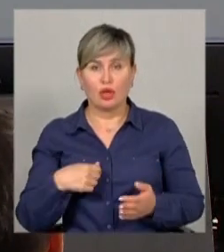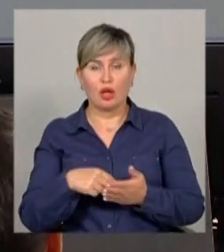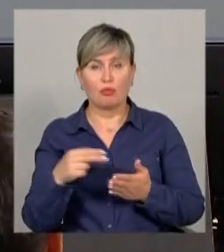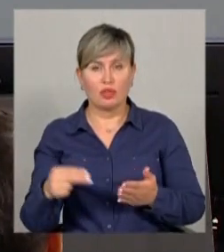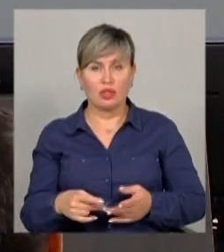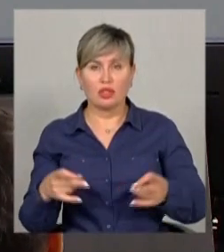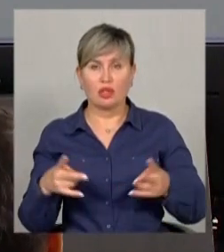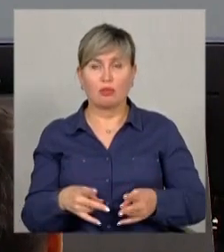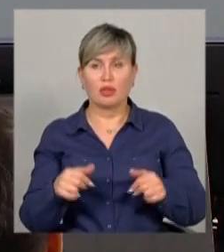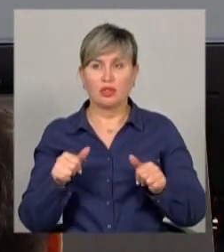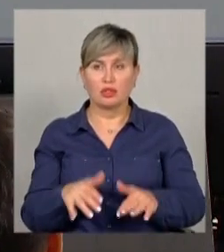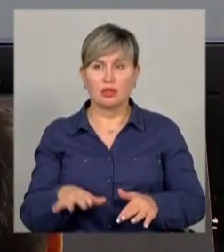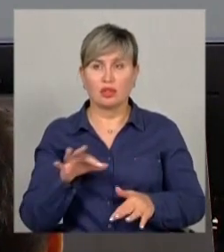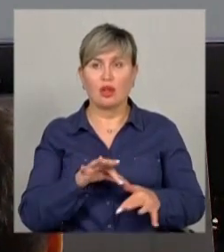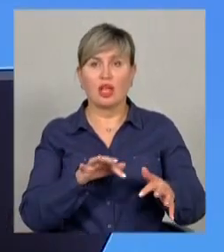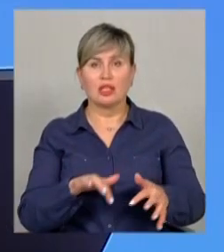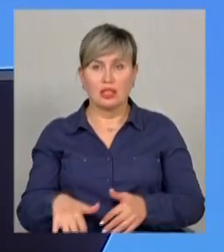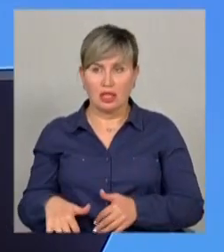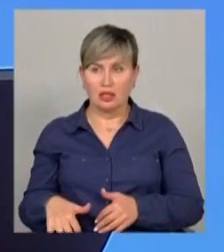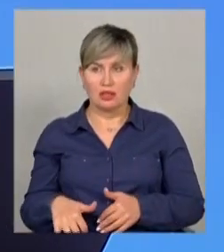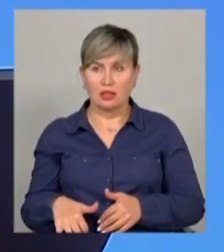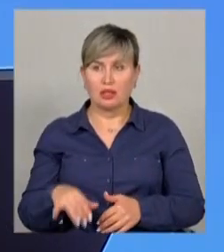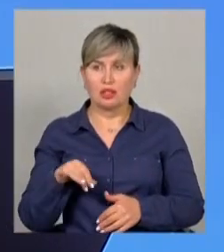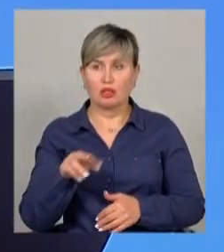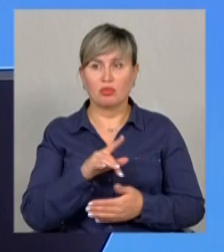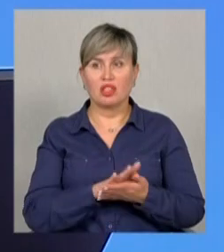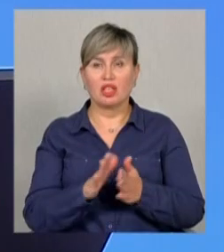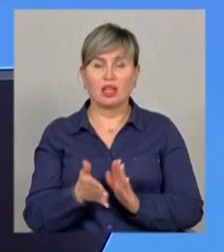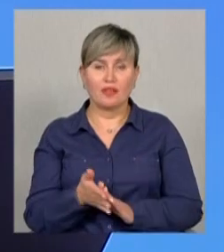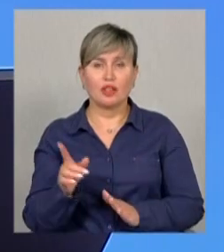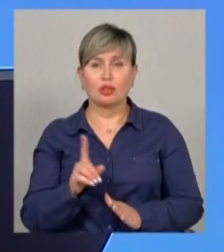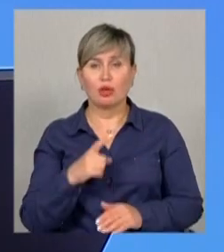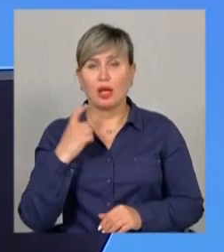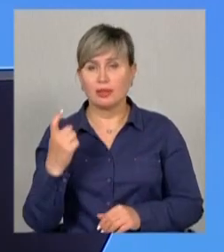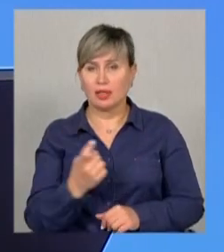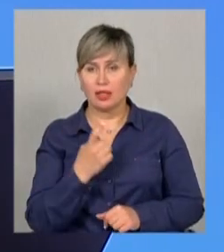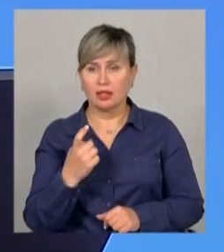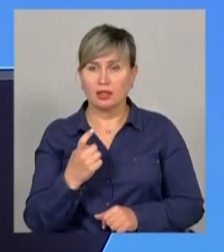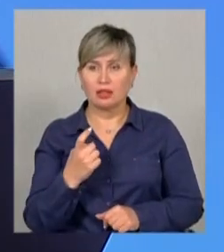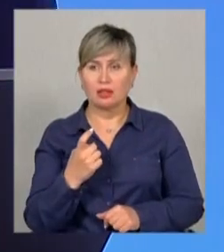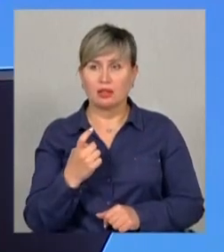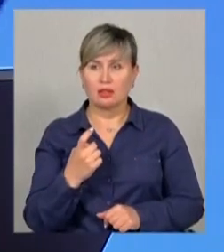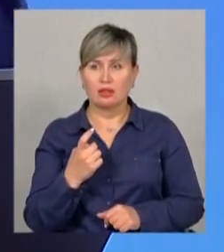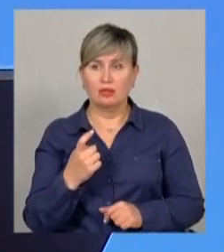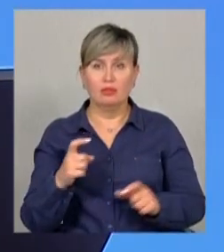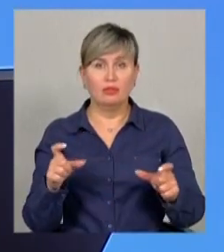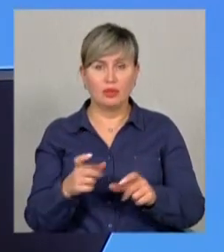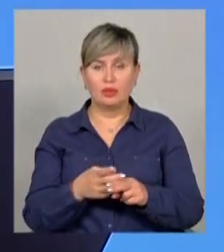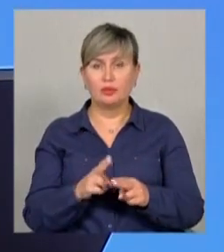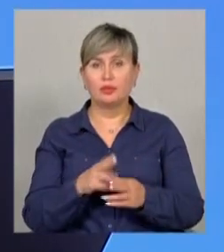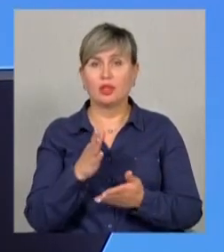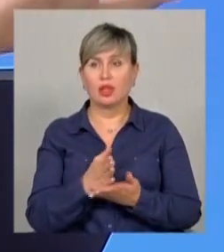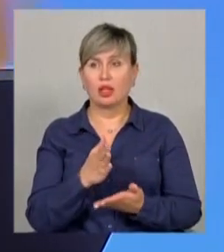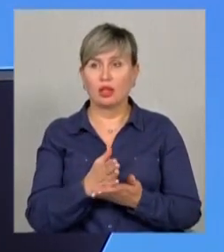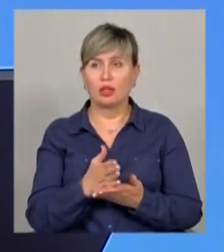необходимое постановление об изъятии. И мы договорились, что вот хозяин магазина, который находится, он сказал, что за